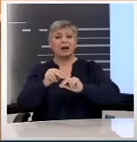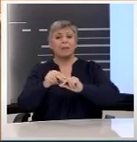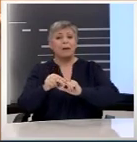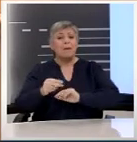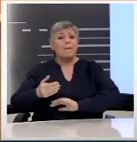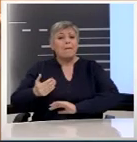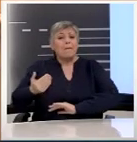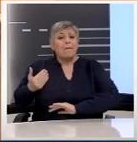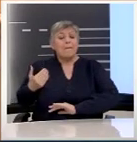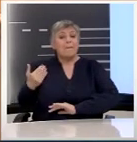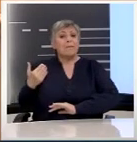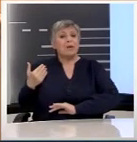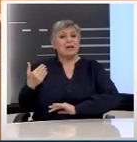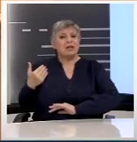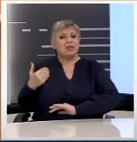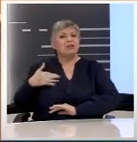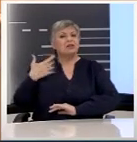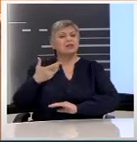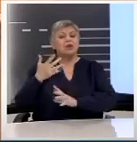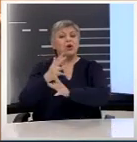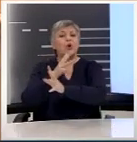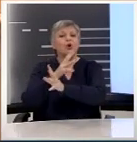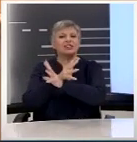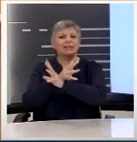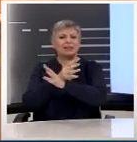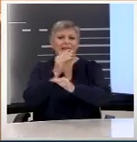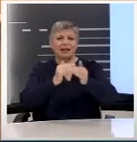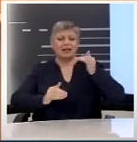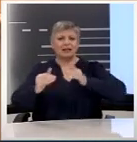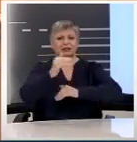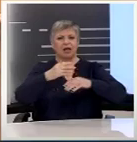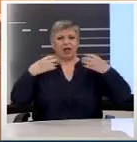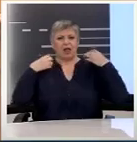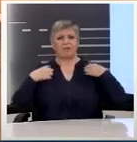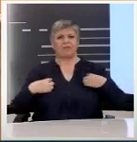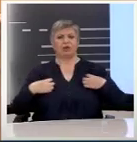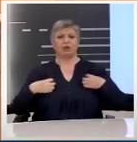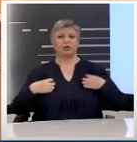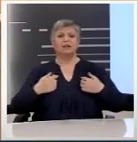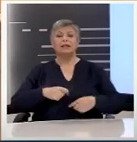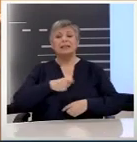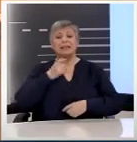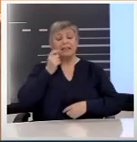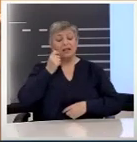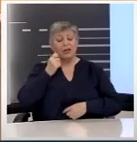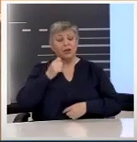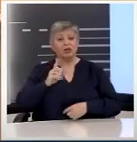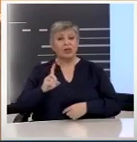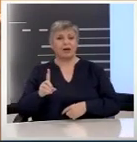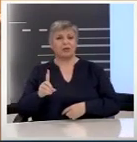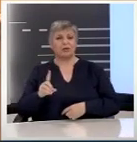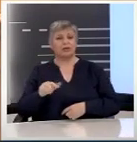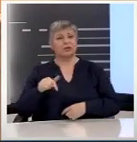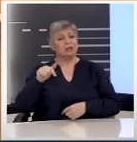έκδοση του πορίσματος του εισαγγελέα εφετών του κυρίου Μπρακουμάτσου, θα μπορούσα να καταλάβω και